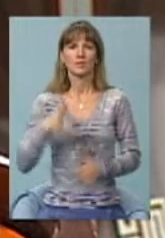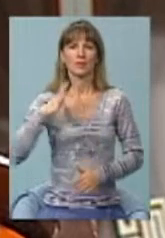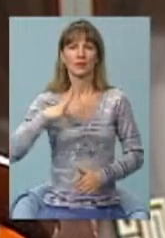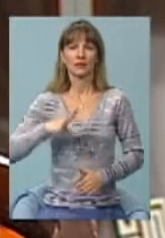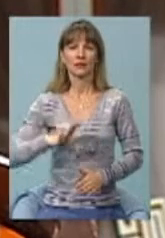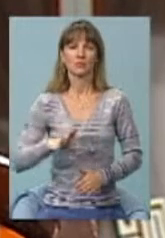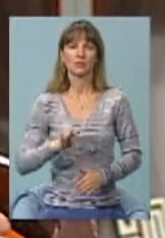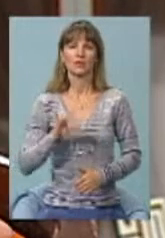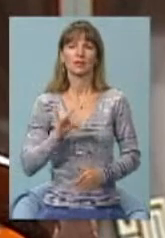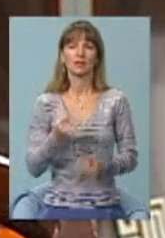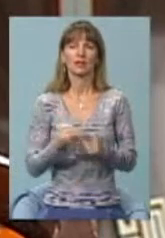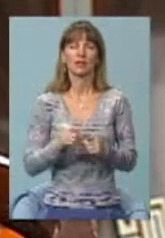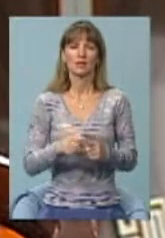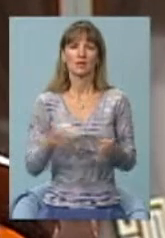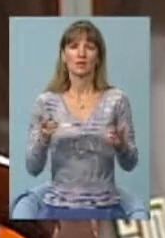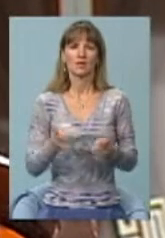перетерпіти. Це треба